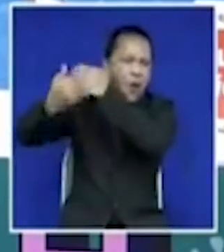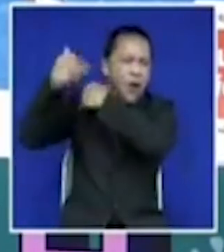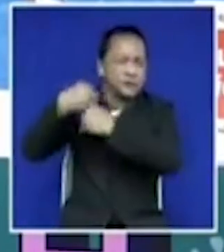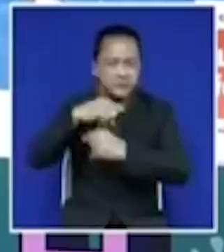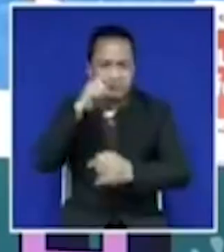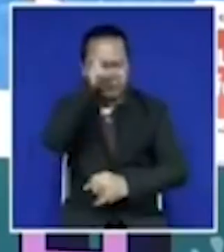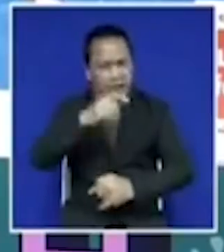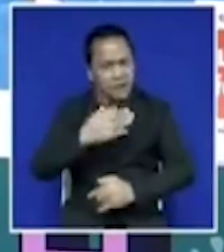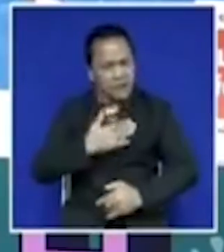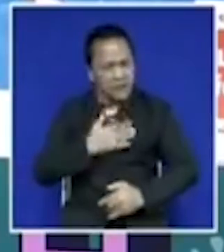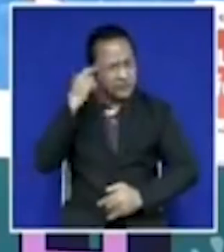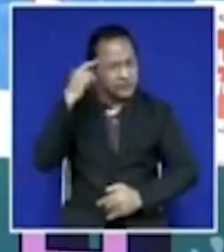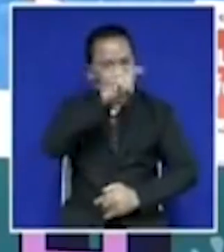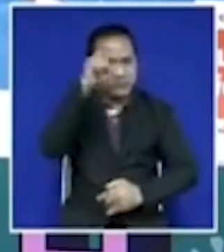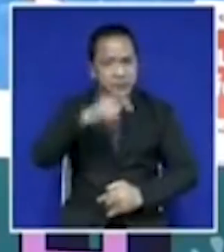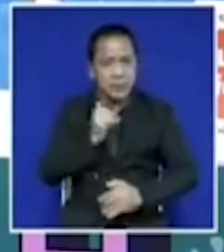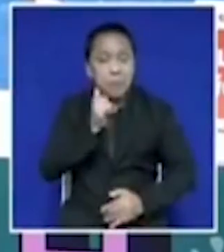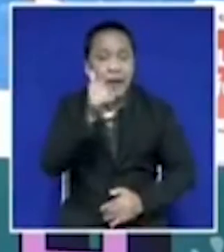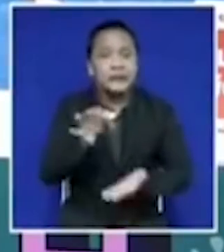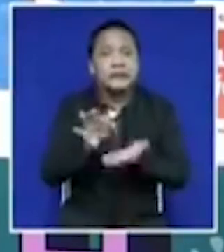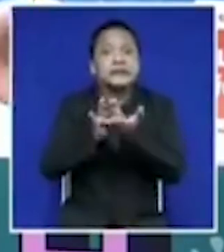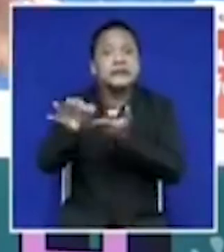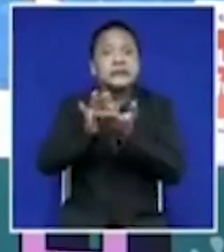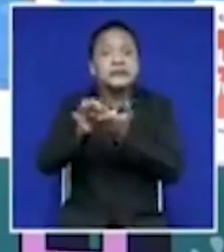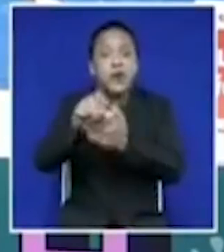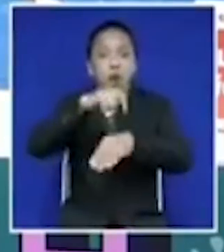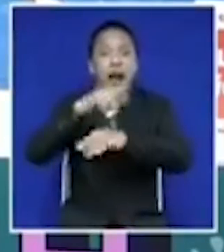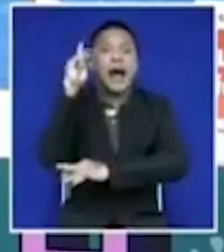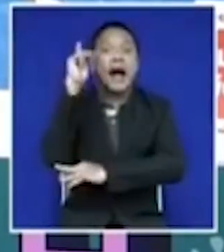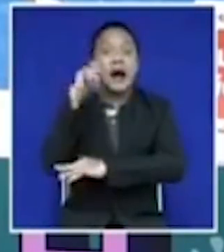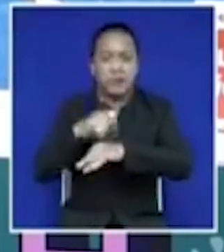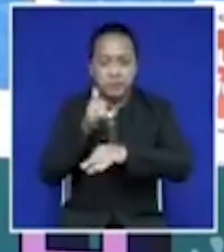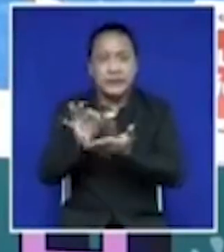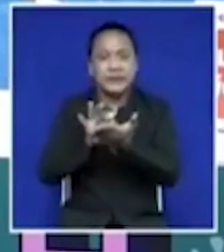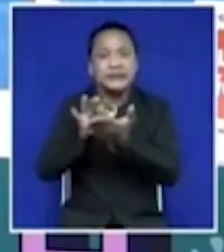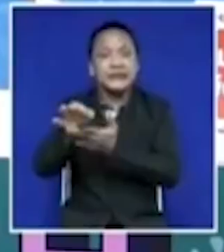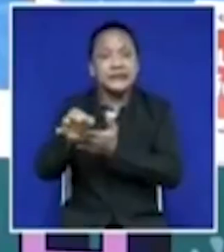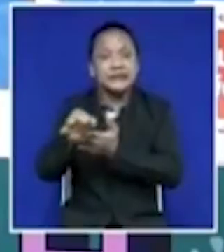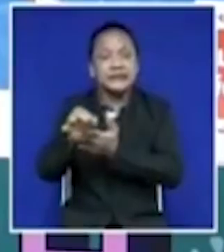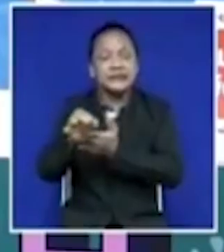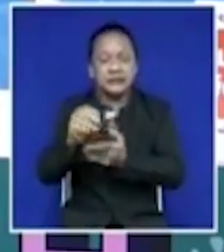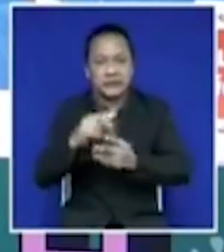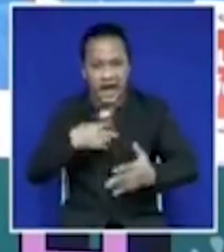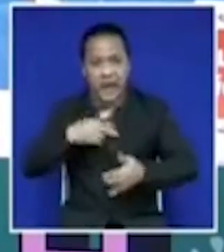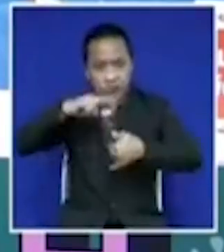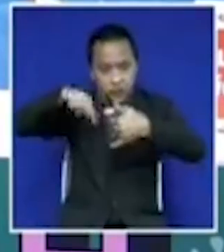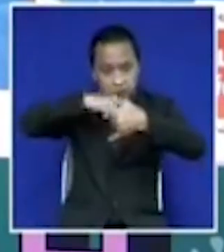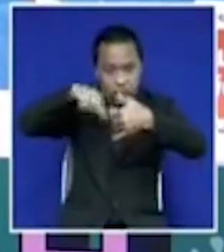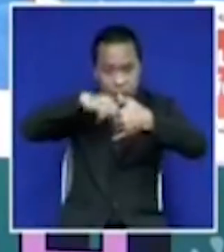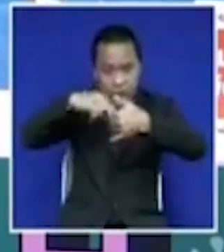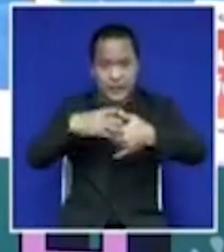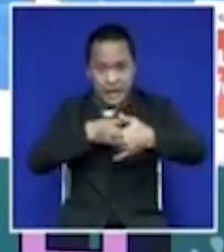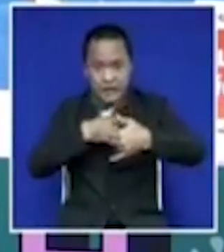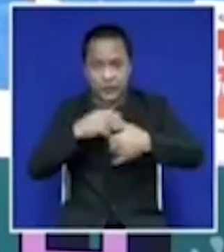งสัยนะครับในช่วงที่ท่านไปในช่วงเวลาที่เป็นข่าวคราวนี้และอยากจะได้รับการตรวจไม่ใช่แค่คนสมุทรสาครอย่